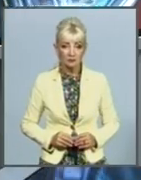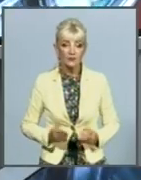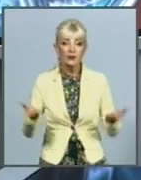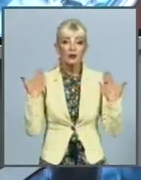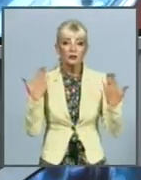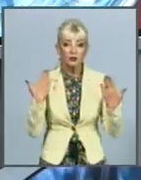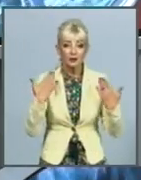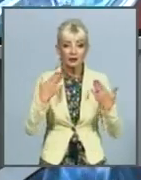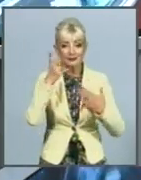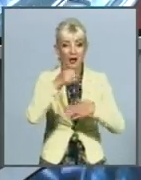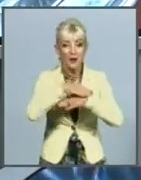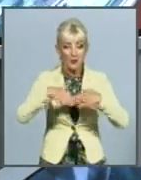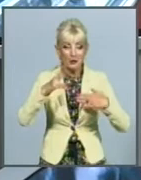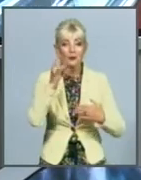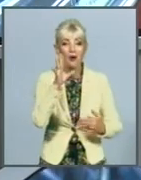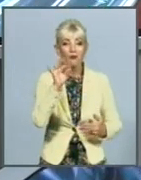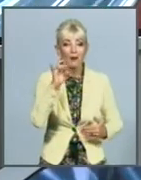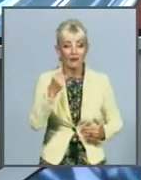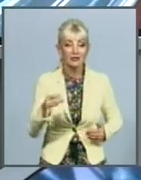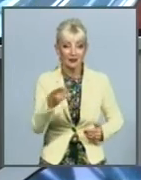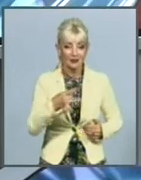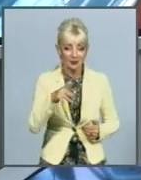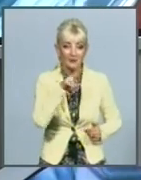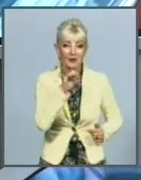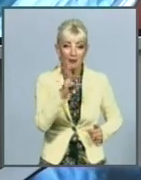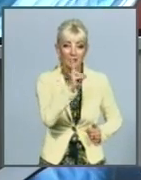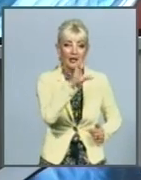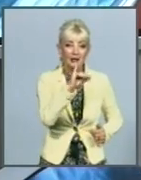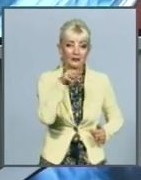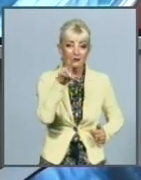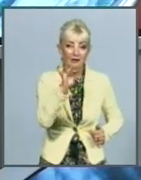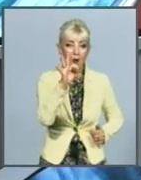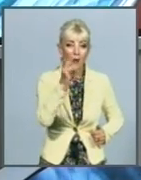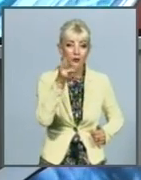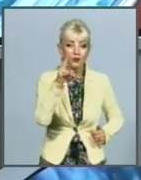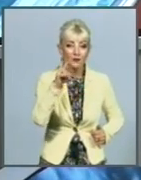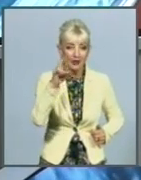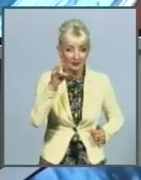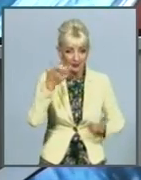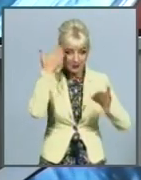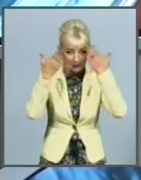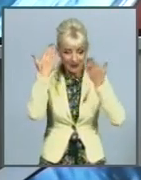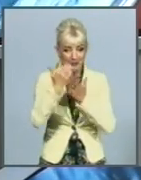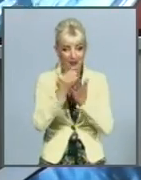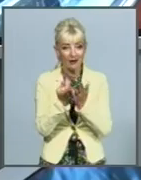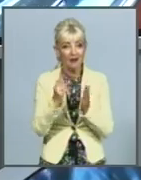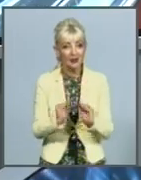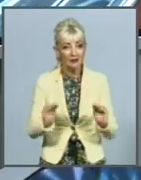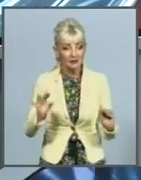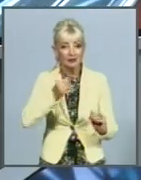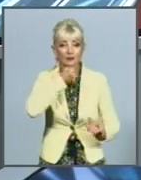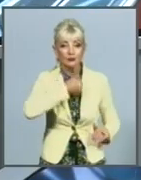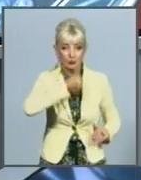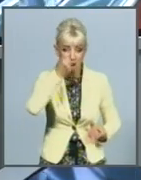Відпочинок «Просто неба» у Новобаварському районі. У парку «Квітки Основ'яненка» відбулася розважальна програма як для дітей, так і для